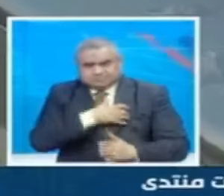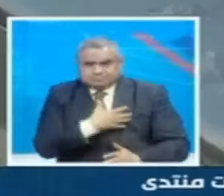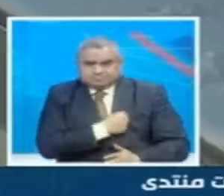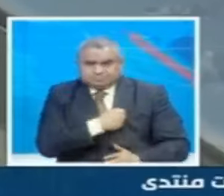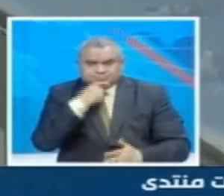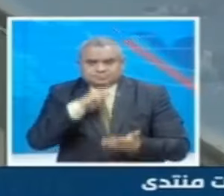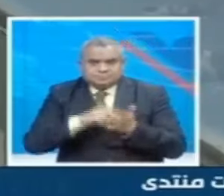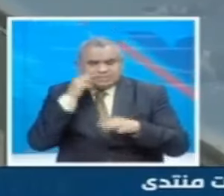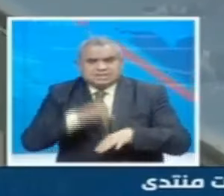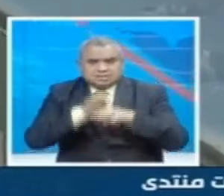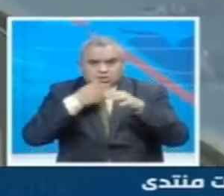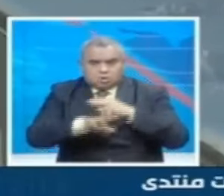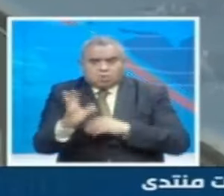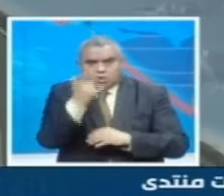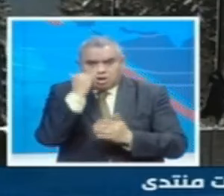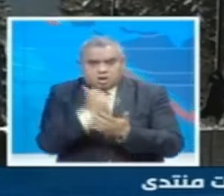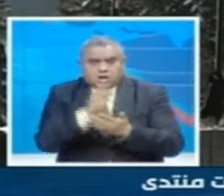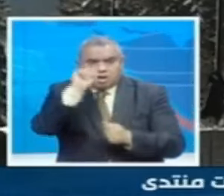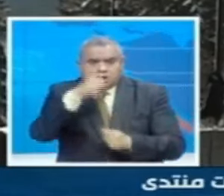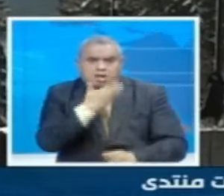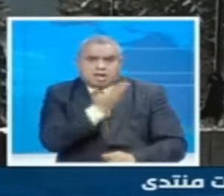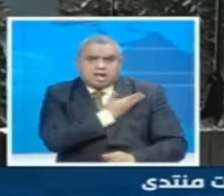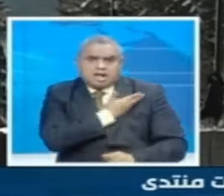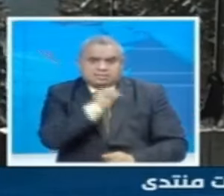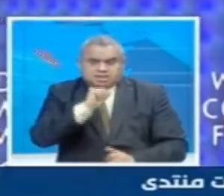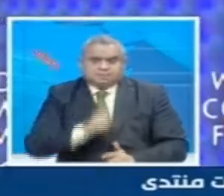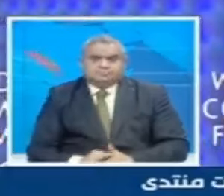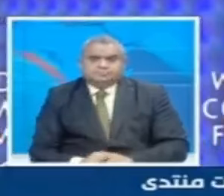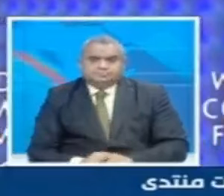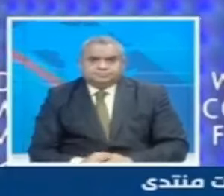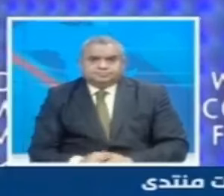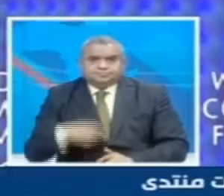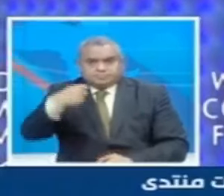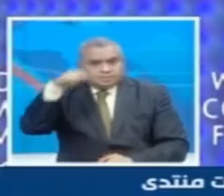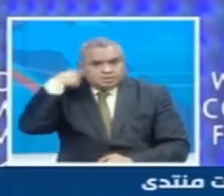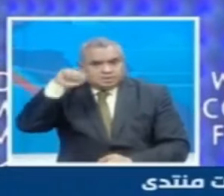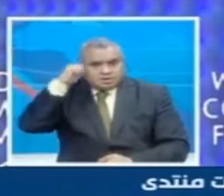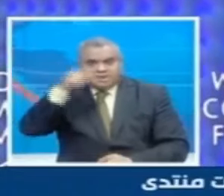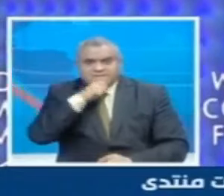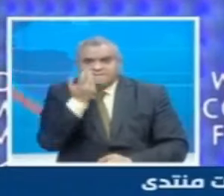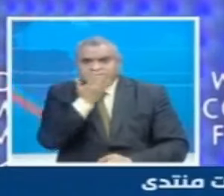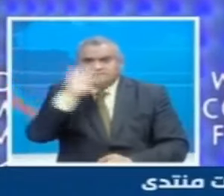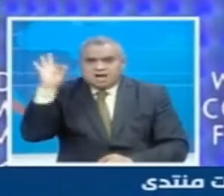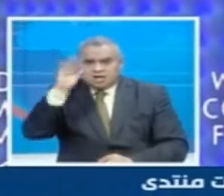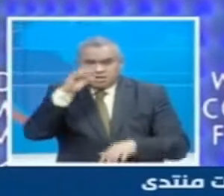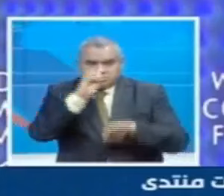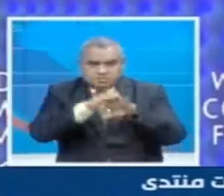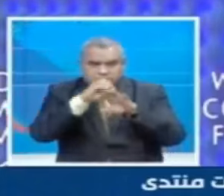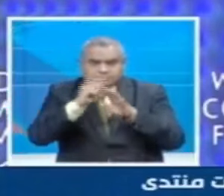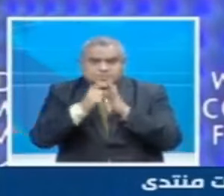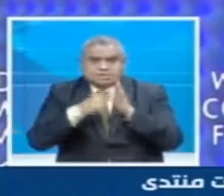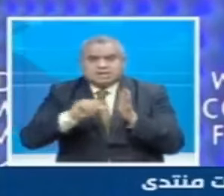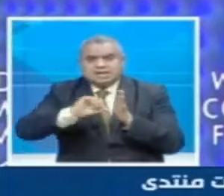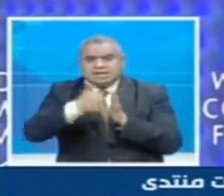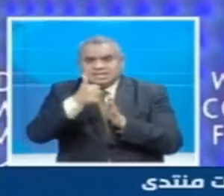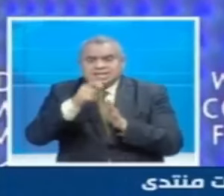واللا إنسانية التي يشهدها قطاع غزة. الرئيس الفرنسي إيمانويل ماكرون دعا مجددا